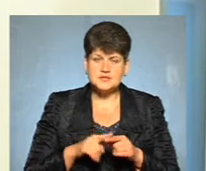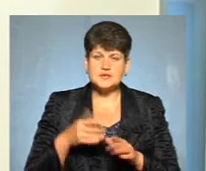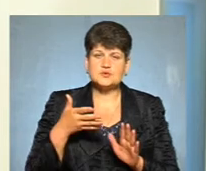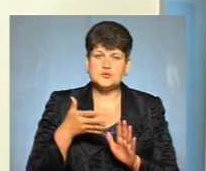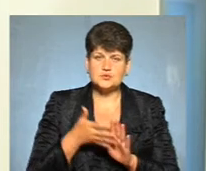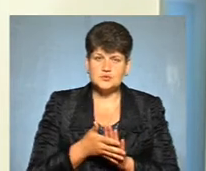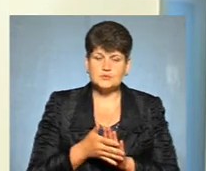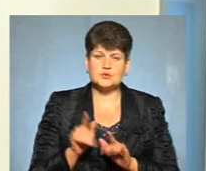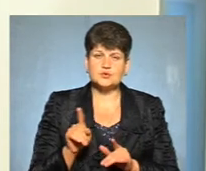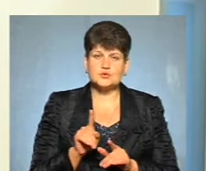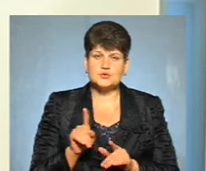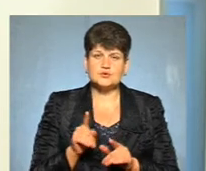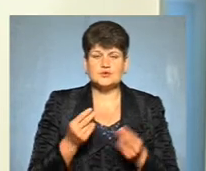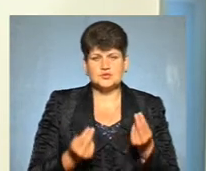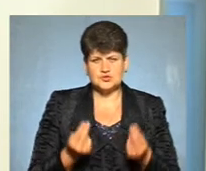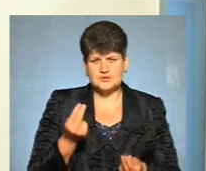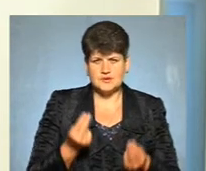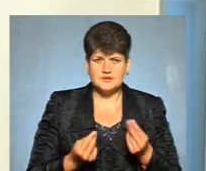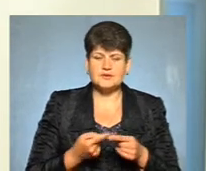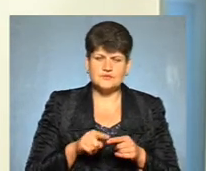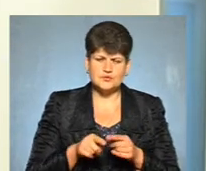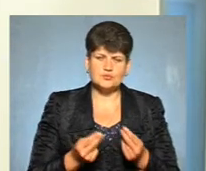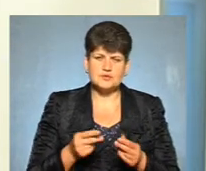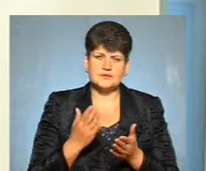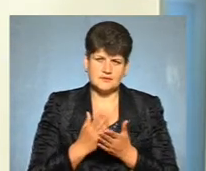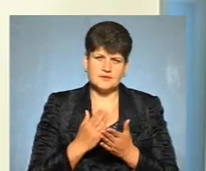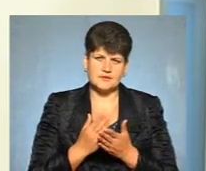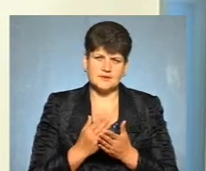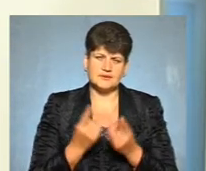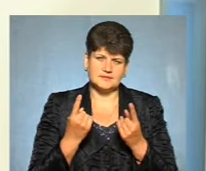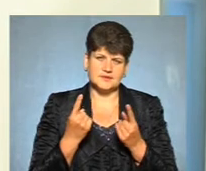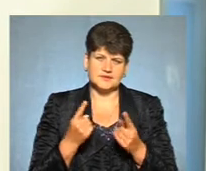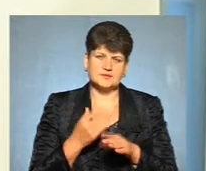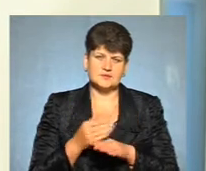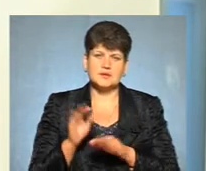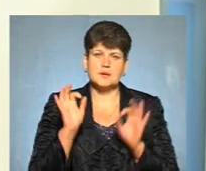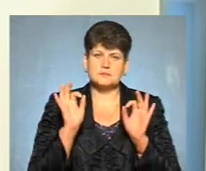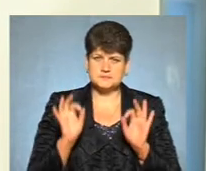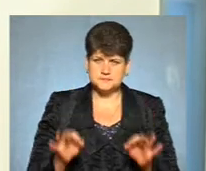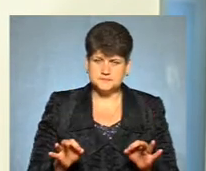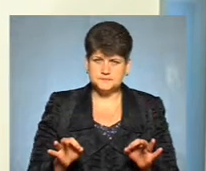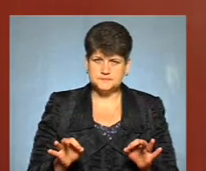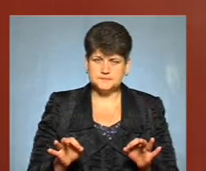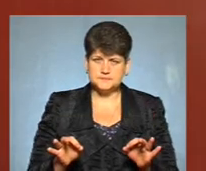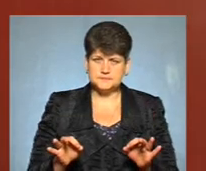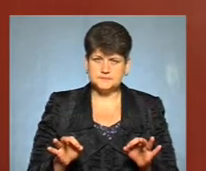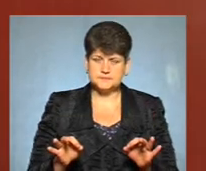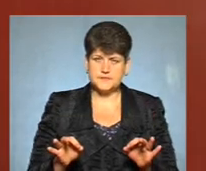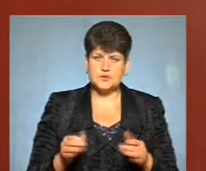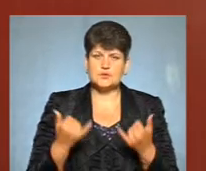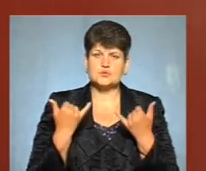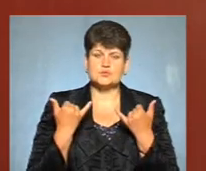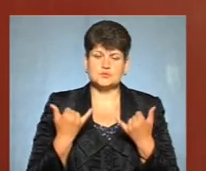що і жарт, але в цьому жарті є все-таки велика доля правди. У нас